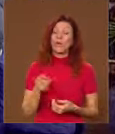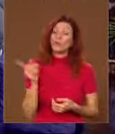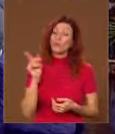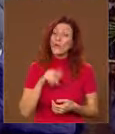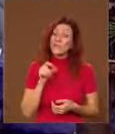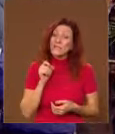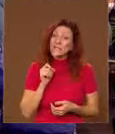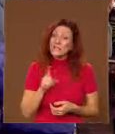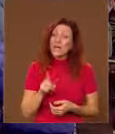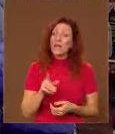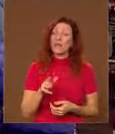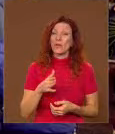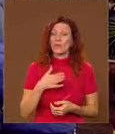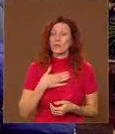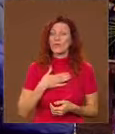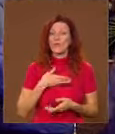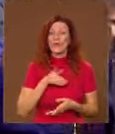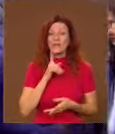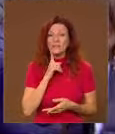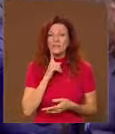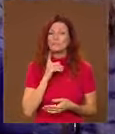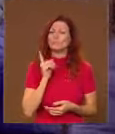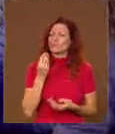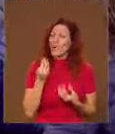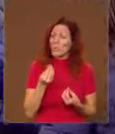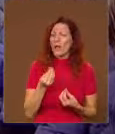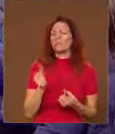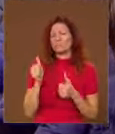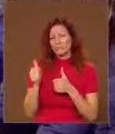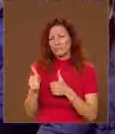изпратил своите служители да доведат бедните, гладните,